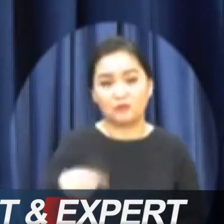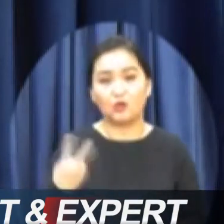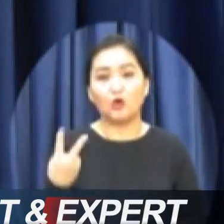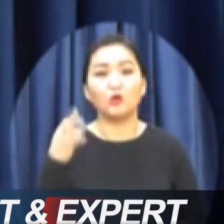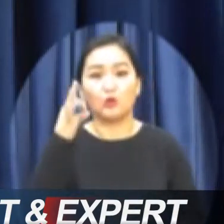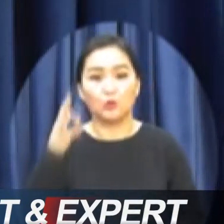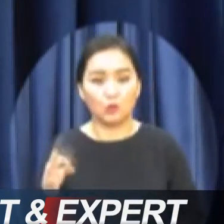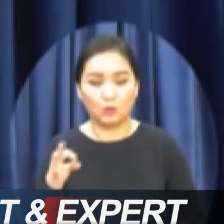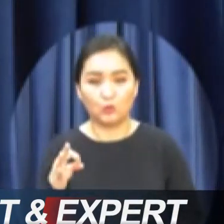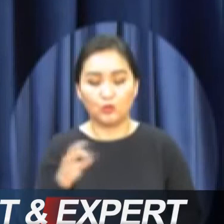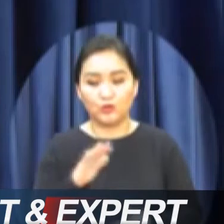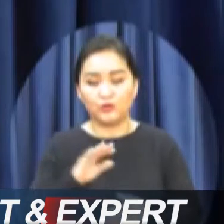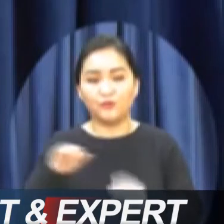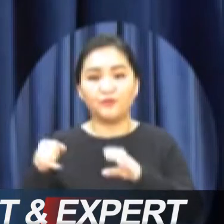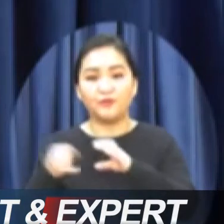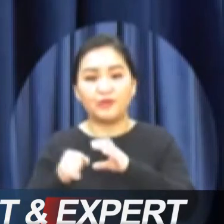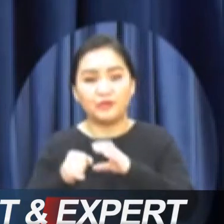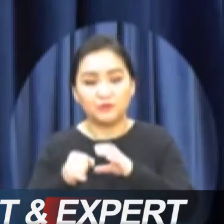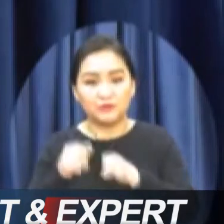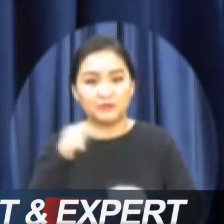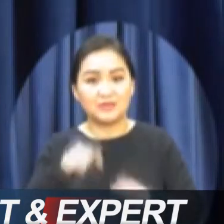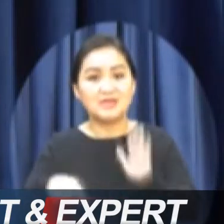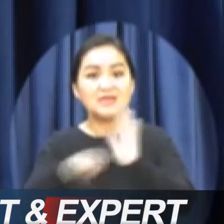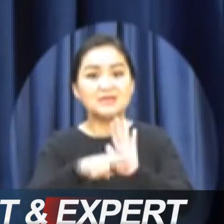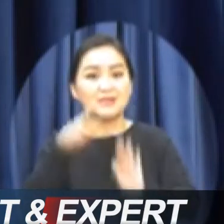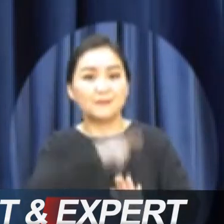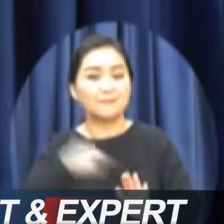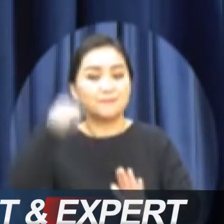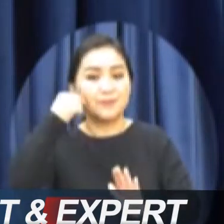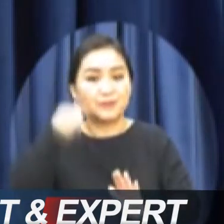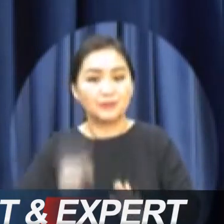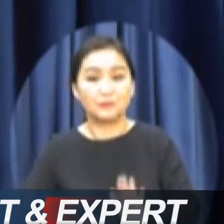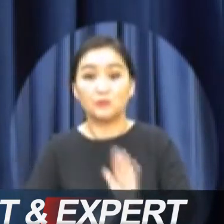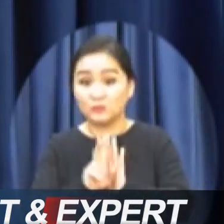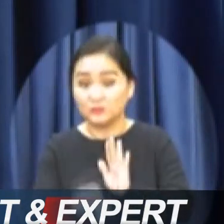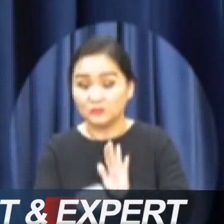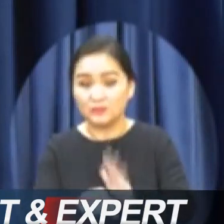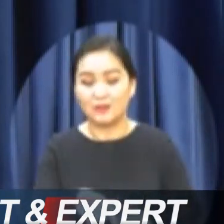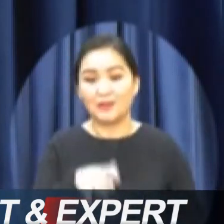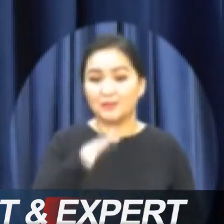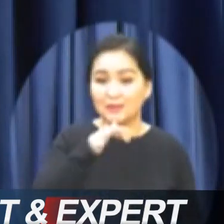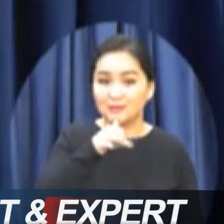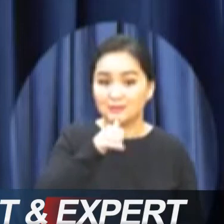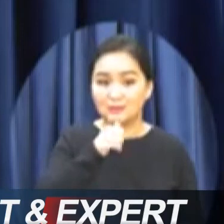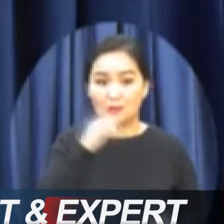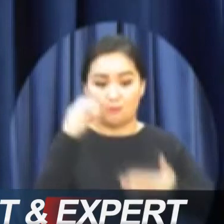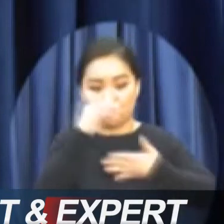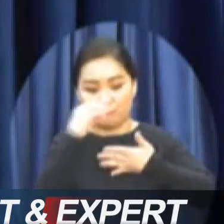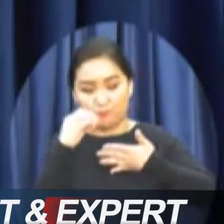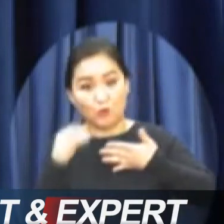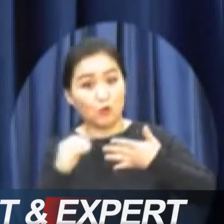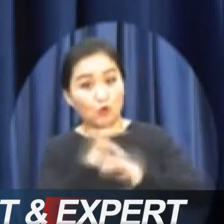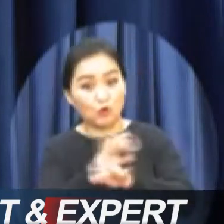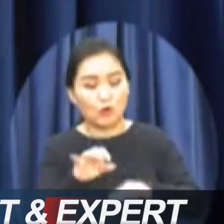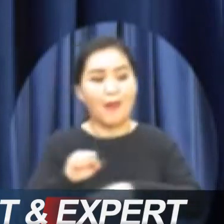бол шинэ коронавирусын эсрэг бий илэрсэн ийм дүр зураг харагдж байгаа. Насны бүлэг болон аймаг орон нутгийн одоо